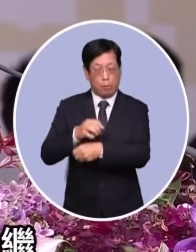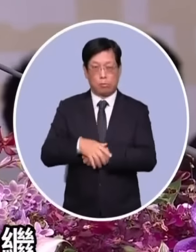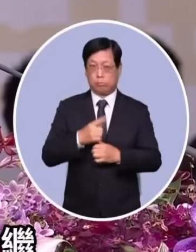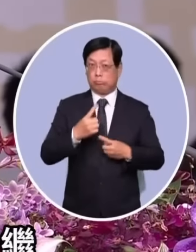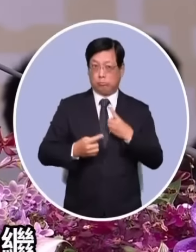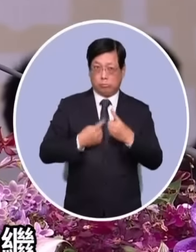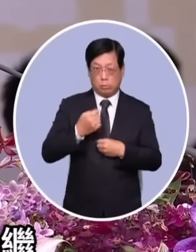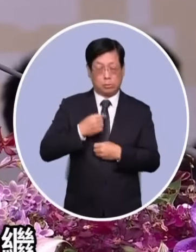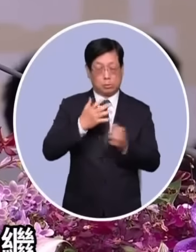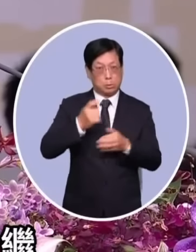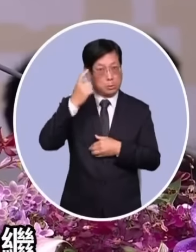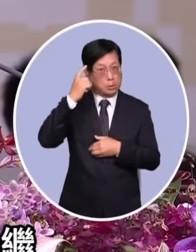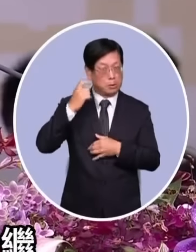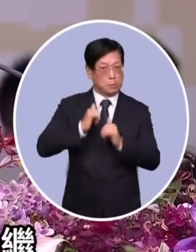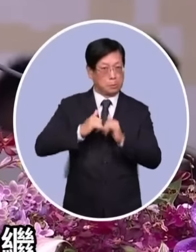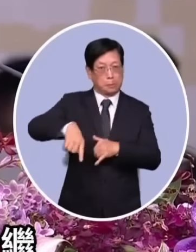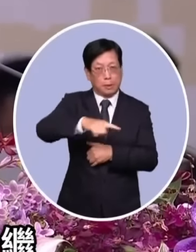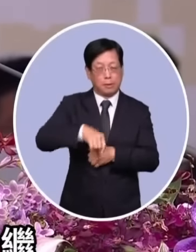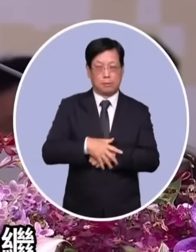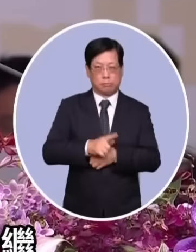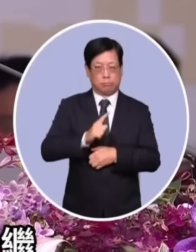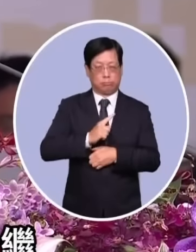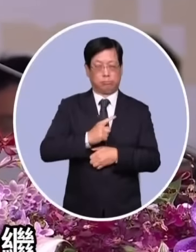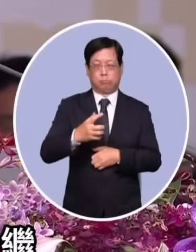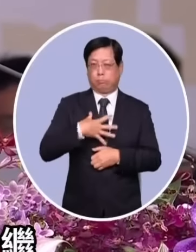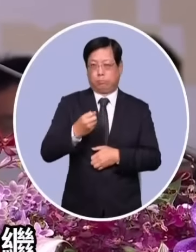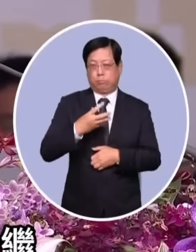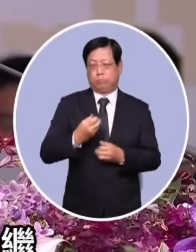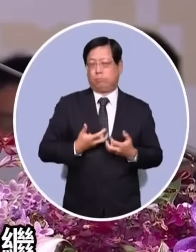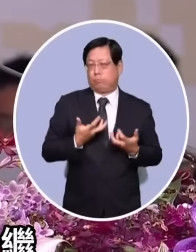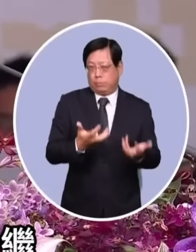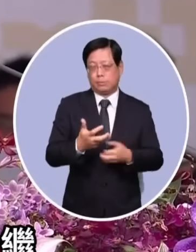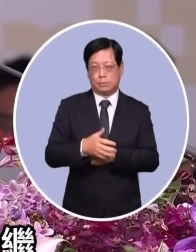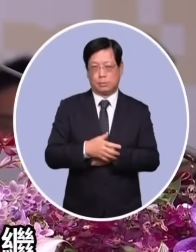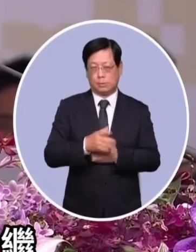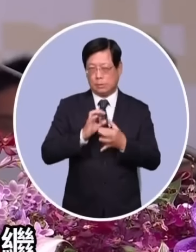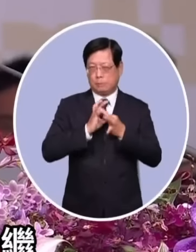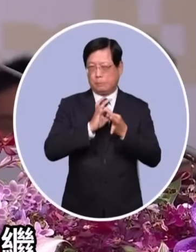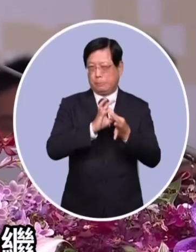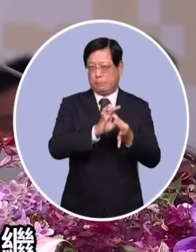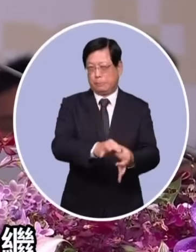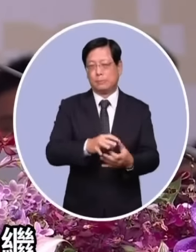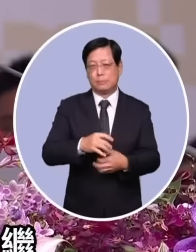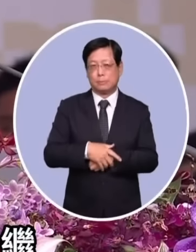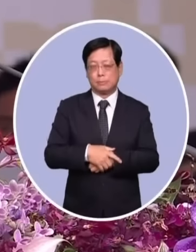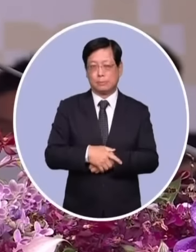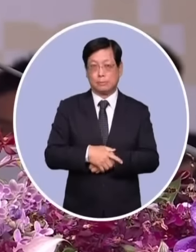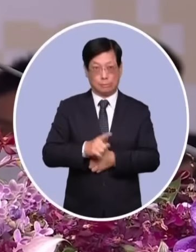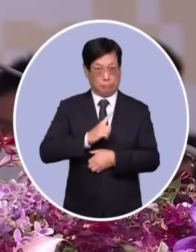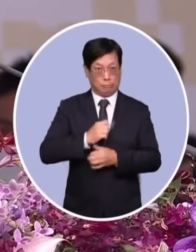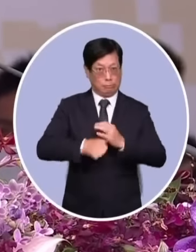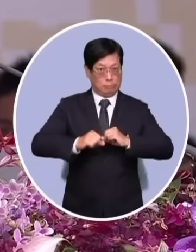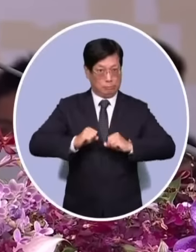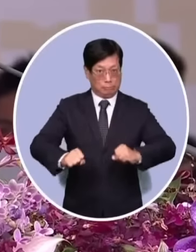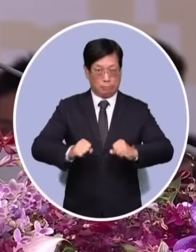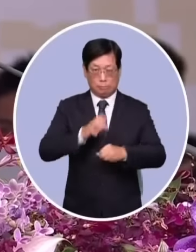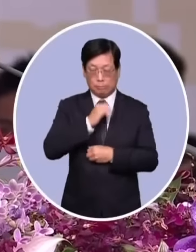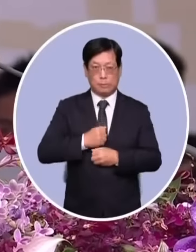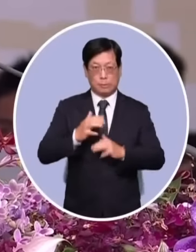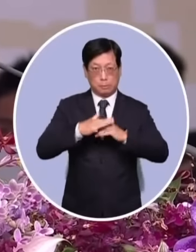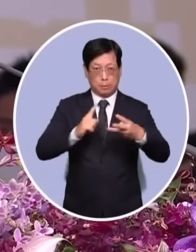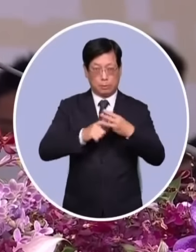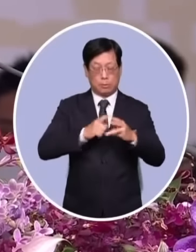由理想的人，无畏牺牲，前仆后继，用生命推开民